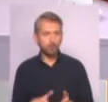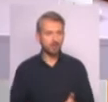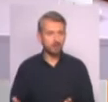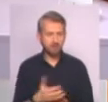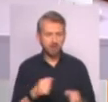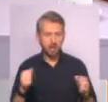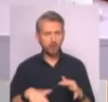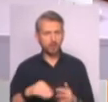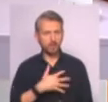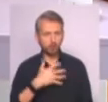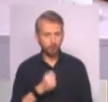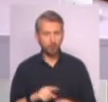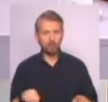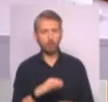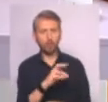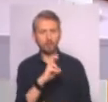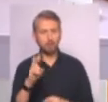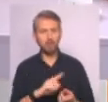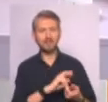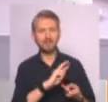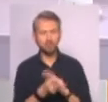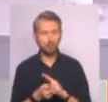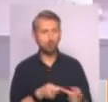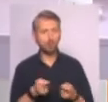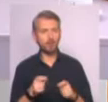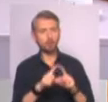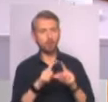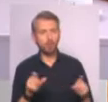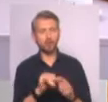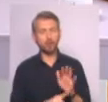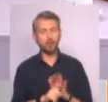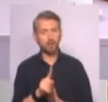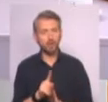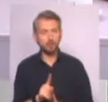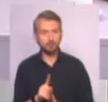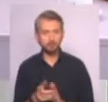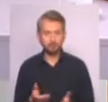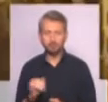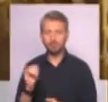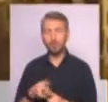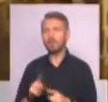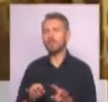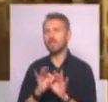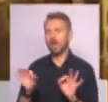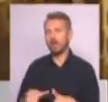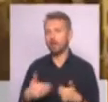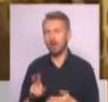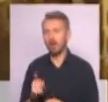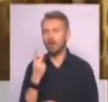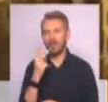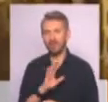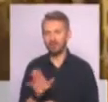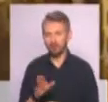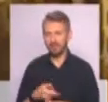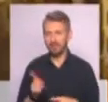незадоволені, створюють ОСББ, змінюють управляючу компанію і починають, так сказати, самі керувати. ОСББ – це ідеальний варіант, але не завжди, на жаль, це